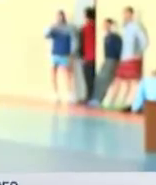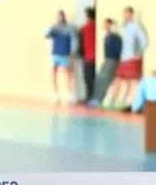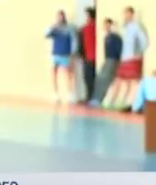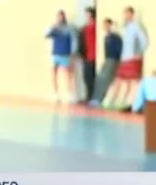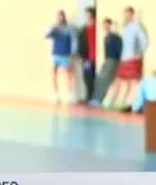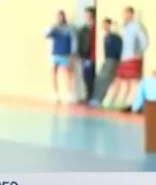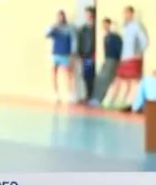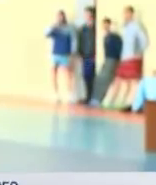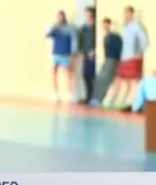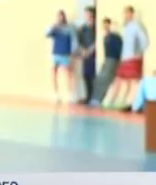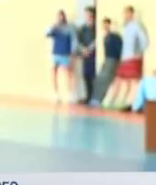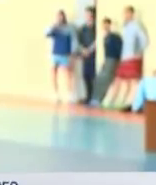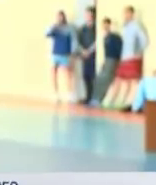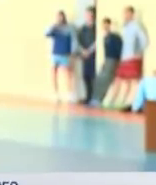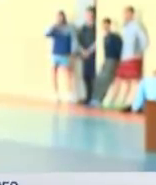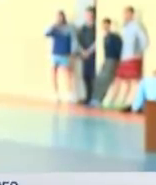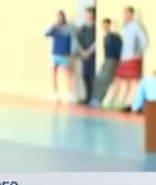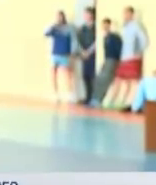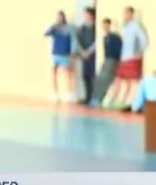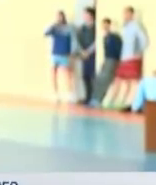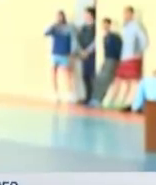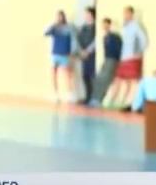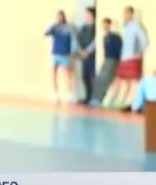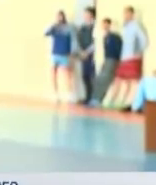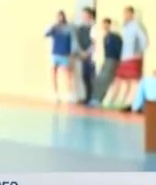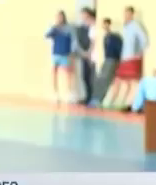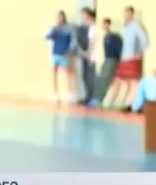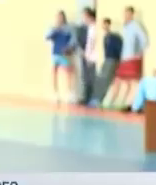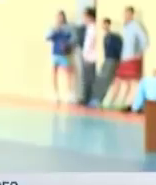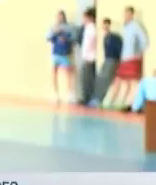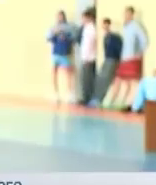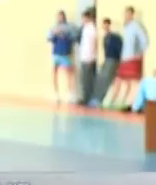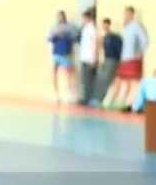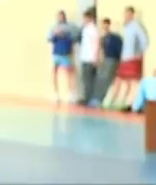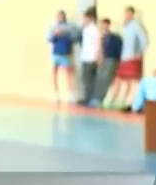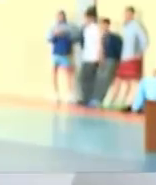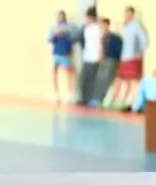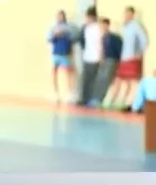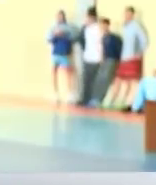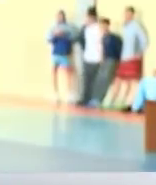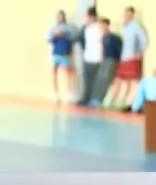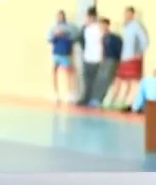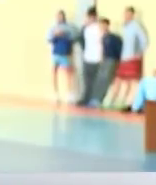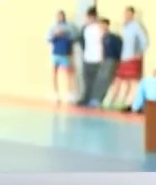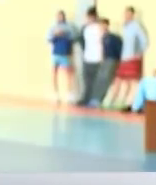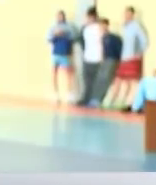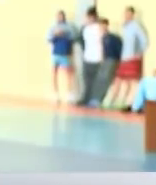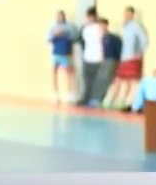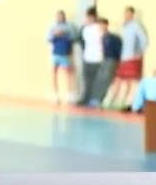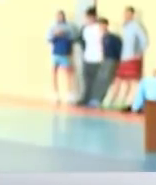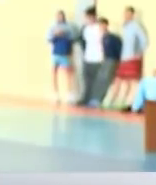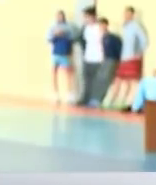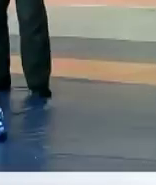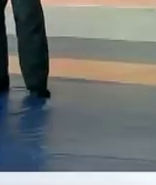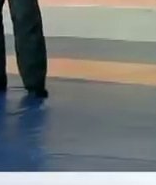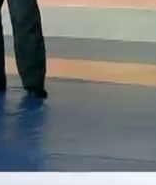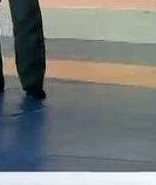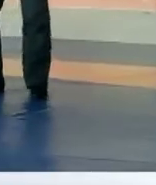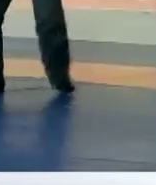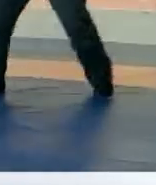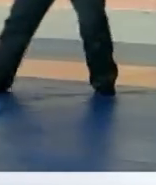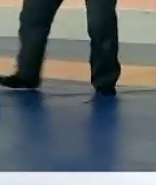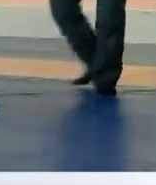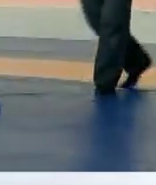болған. Сол жерден 2 қола медальға қол жеткіздік. Енді осы жастар мен